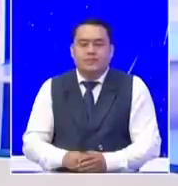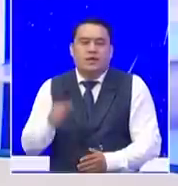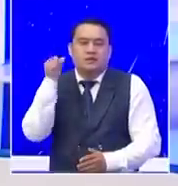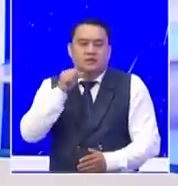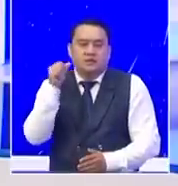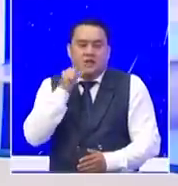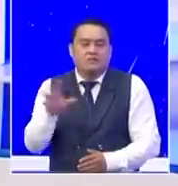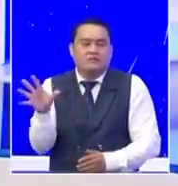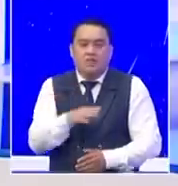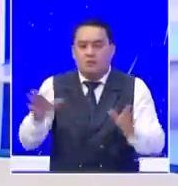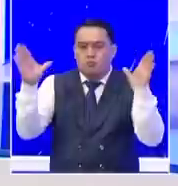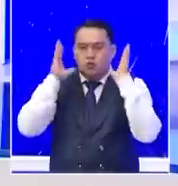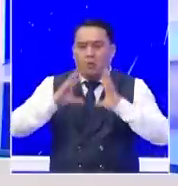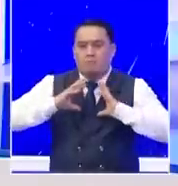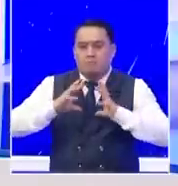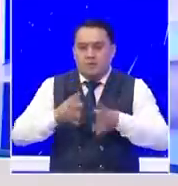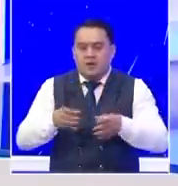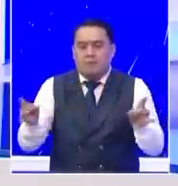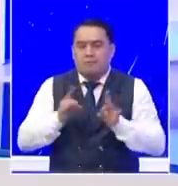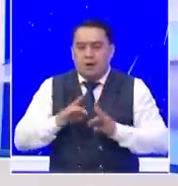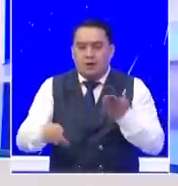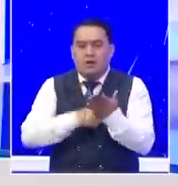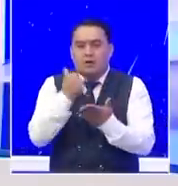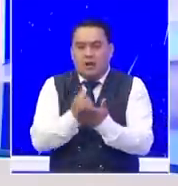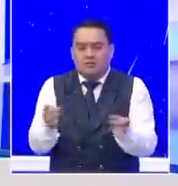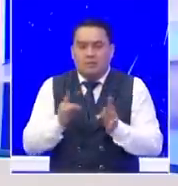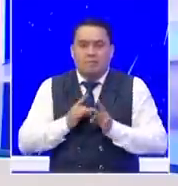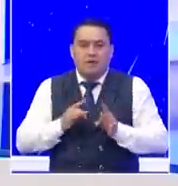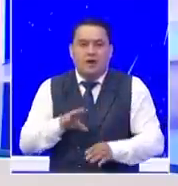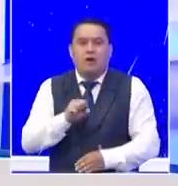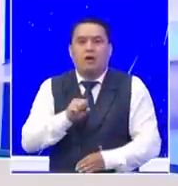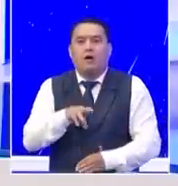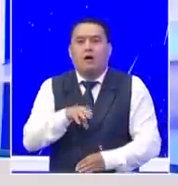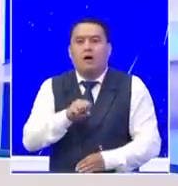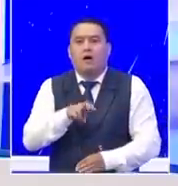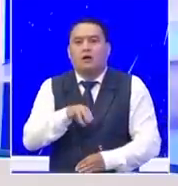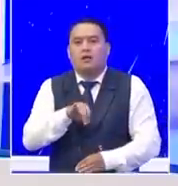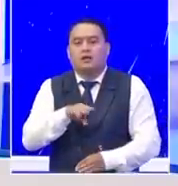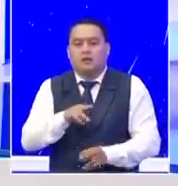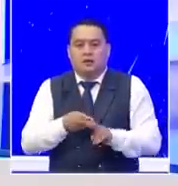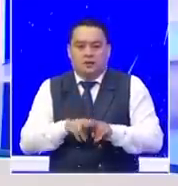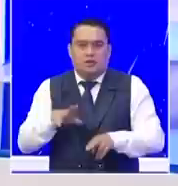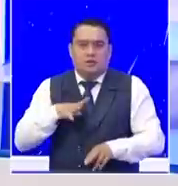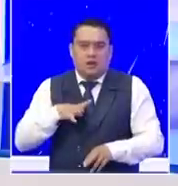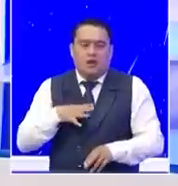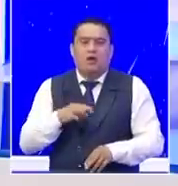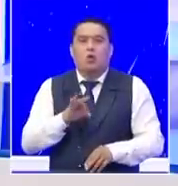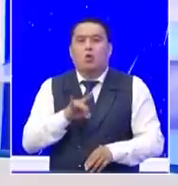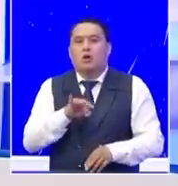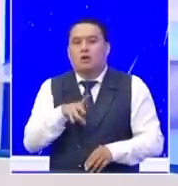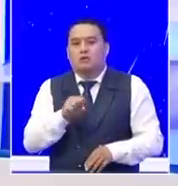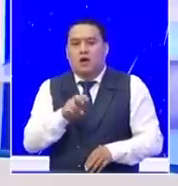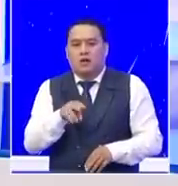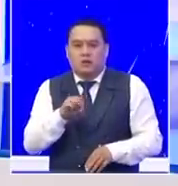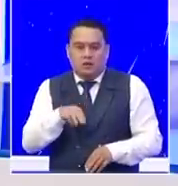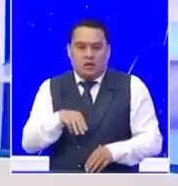Завтра все мусульмане всего мира отметят один из главных исламских праздников – Ид-аль-Фитр. В Казахстане его называют Ораза-Айд.